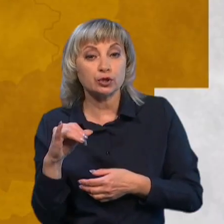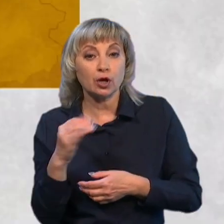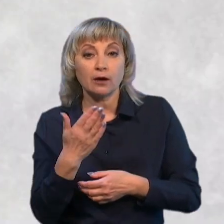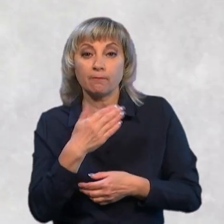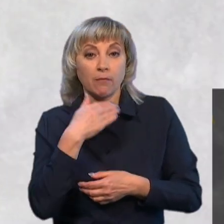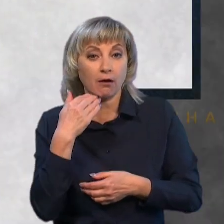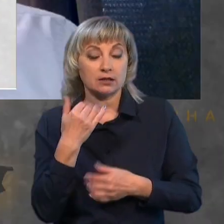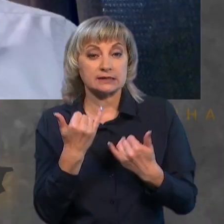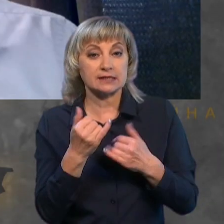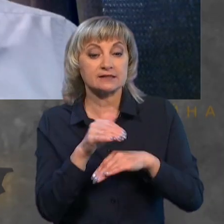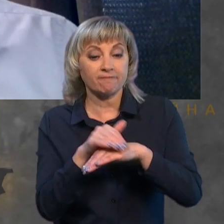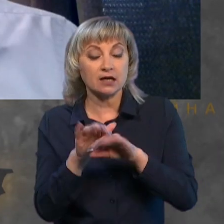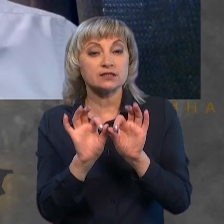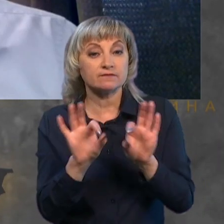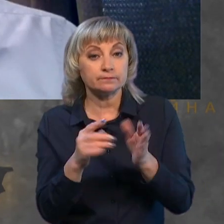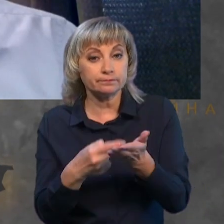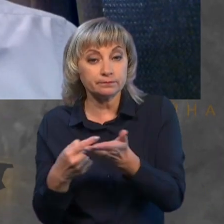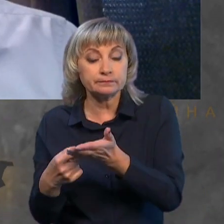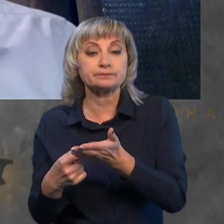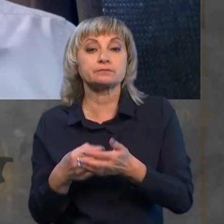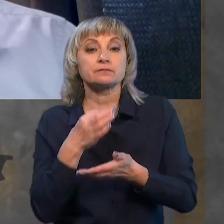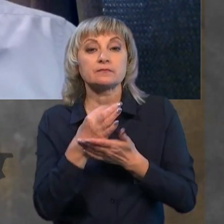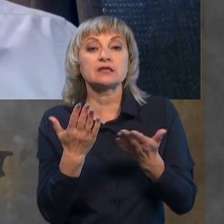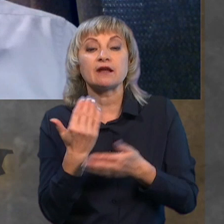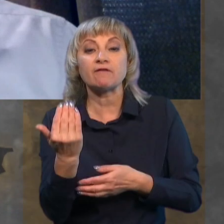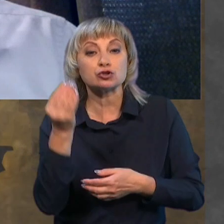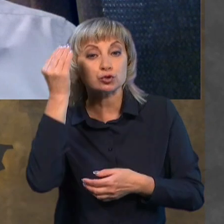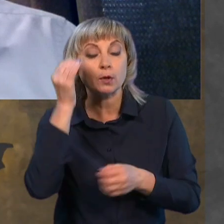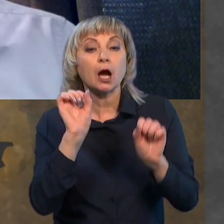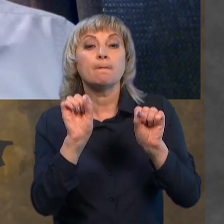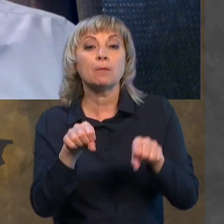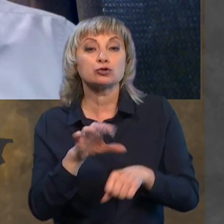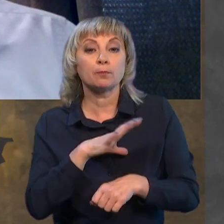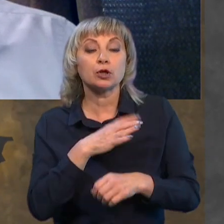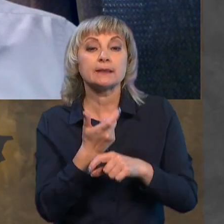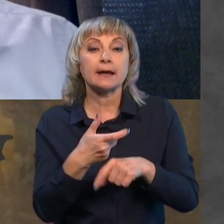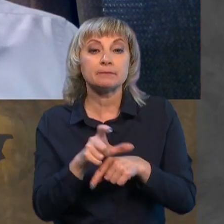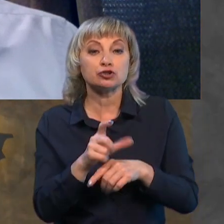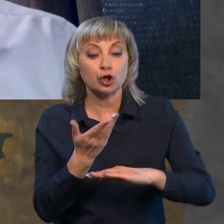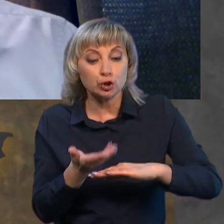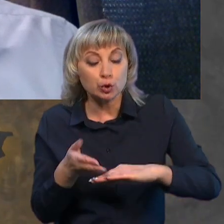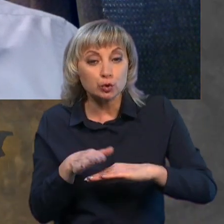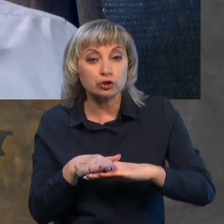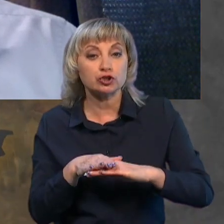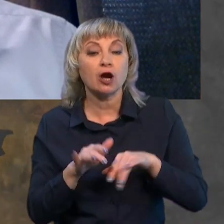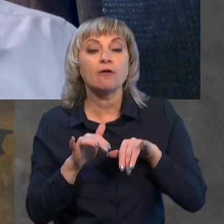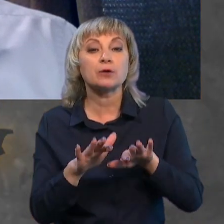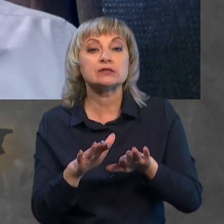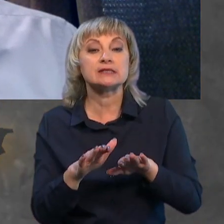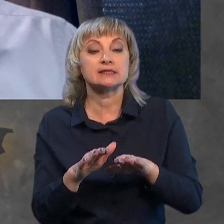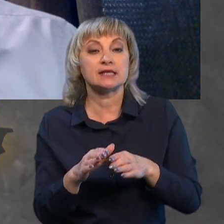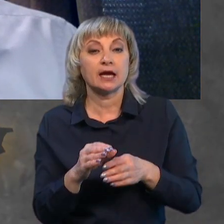багато зараз фактів навели. Скажіть, де, на вашу думку, можуть бути найбільші труднощі в процесі